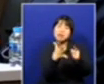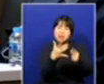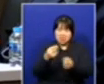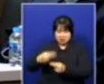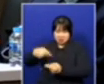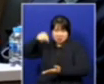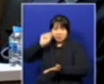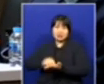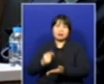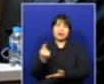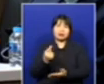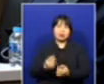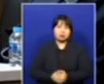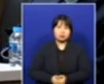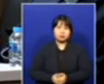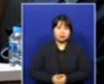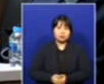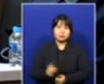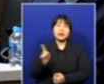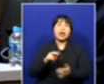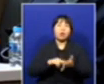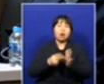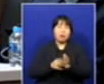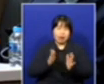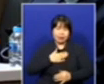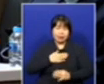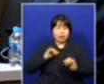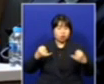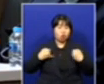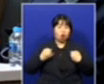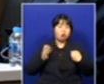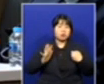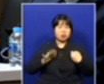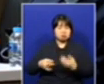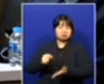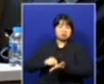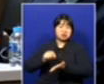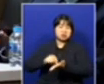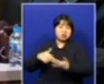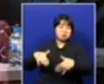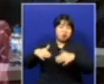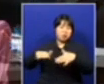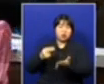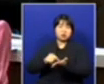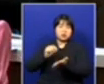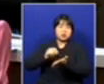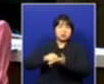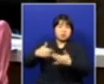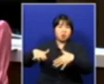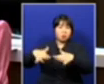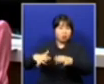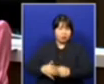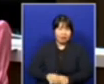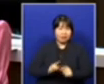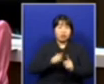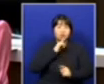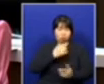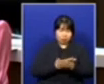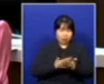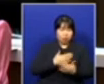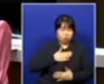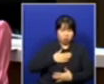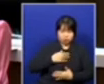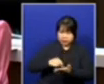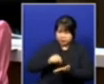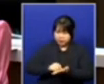ก็คือคนที่ไม่ใช่เจ้าของเงินนะฮะก็ตีไปไม่ใช่เงินฉันนี่ ไม่ได้เดือดร้อนแต่ถ้าเป็นเช็คของตัวเองเป็นเงินของตัวเองเนี่ย